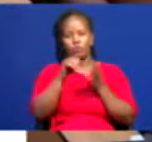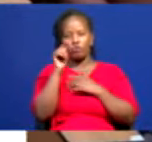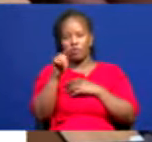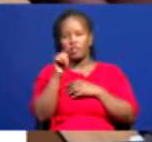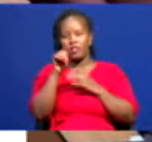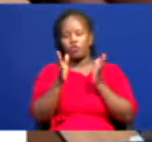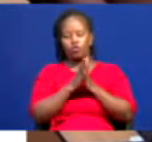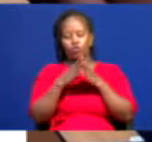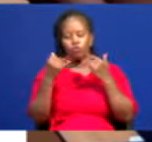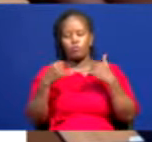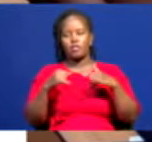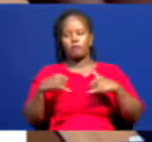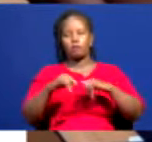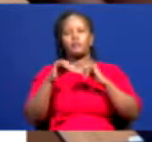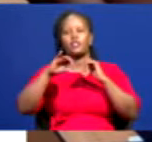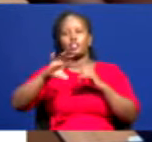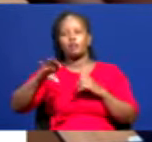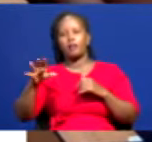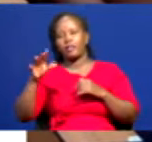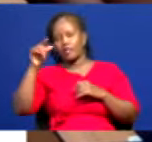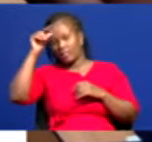kaunti.